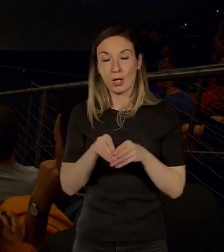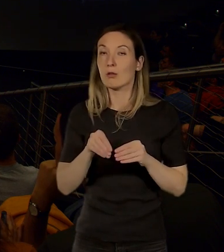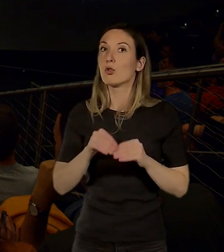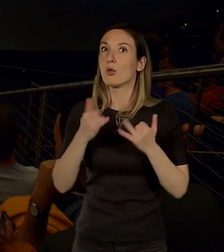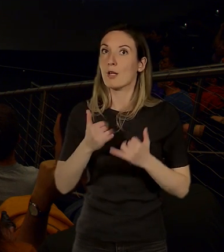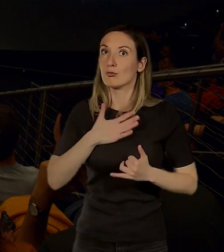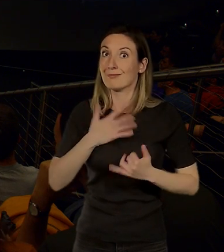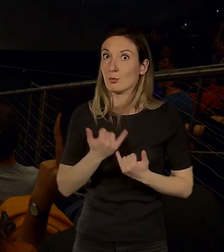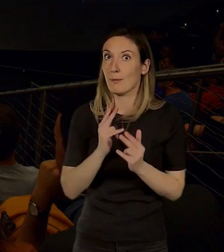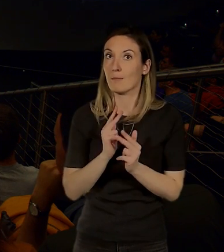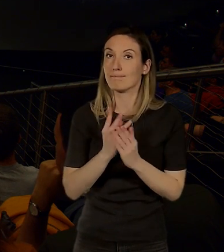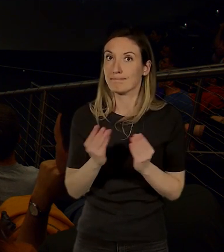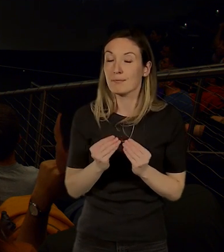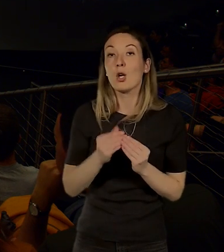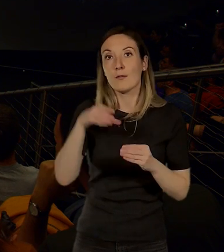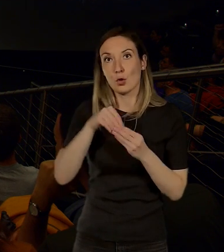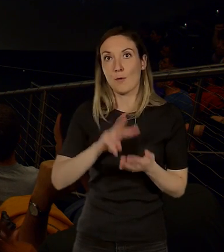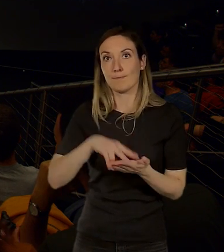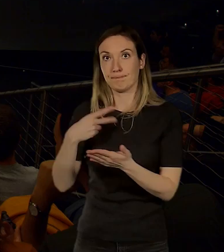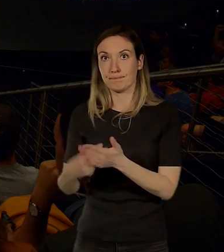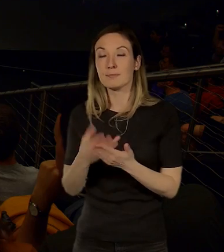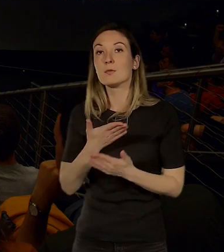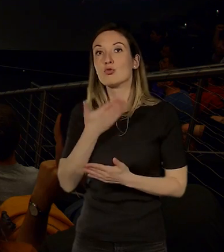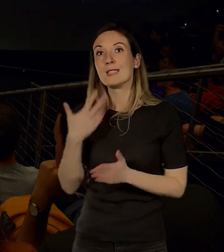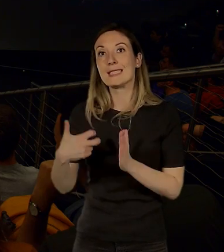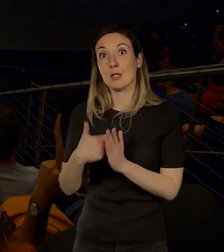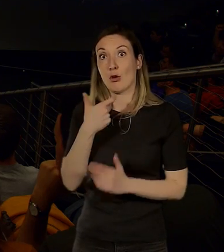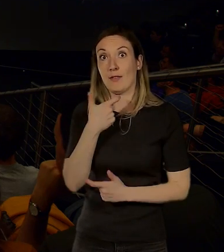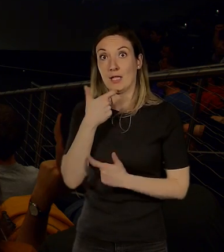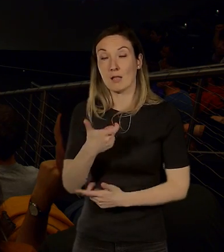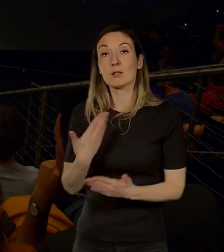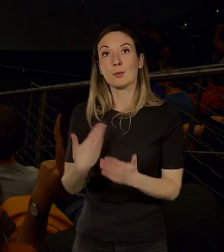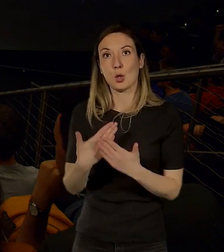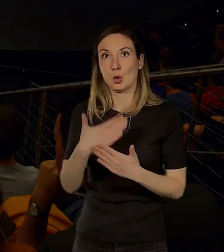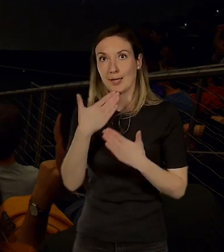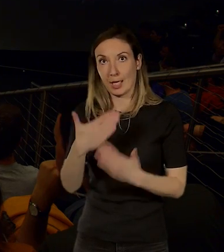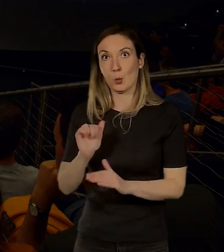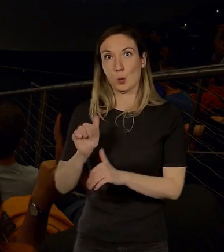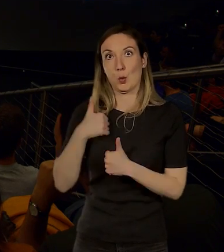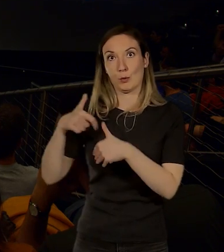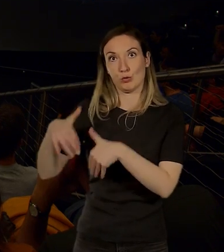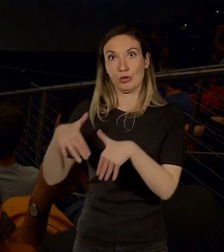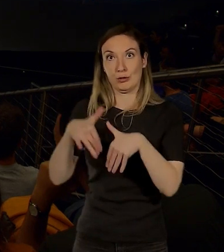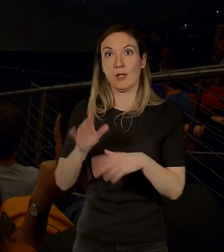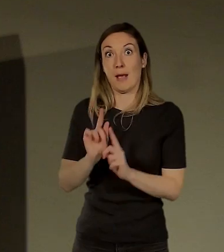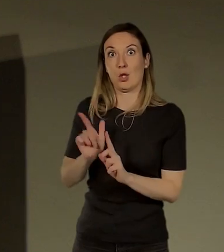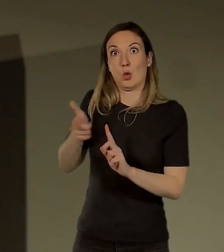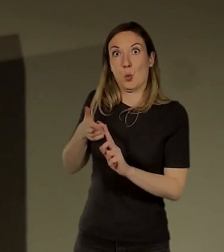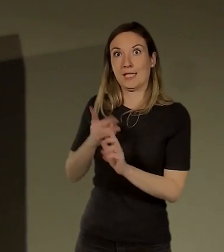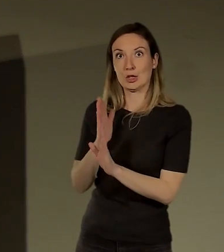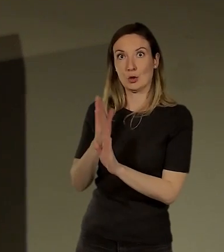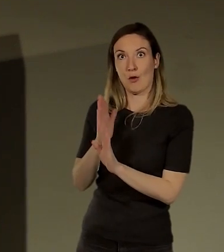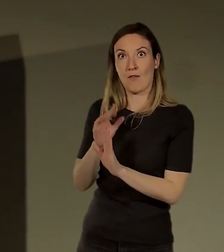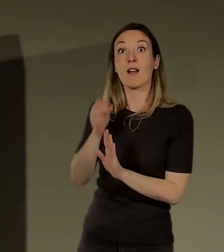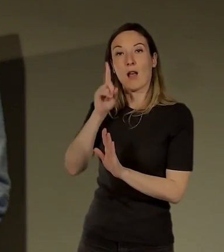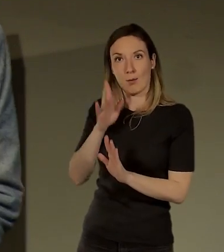do českého znakového jazyka a já tímto děkuji našim tlumočnicím, které jsou tamhle v druhém sále a